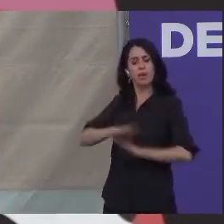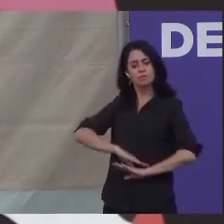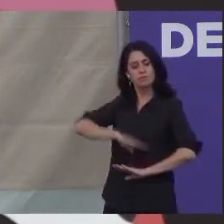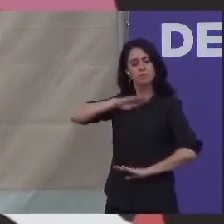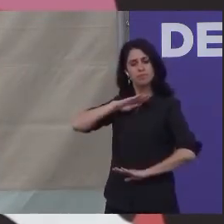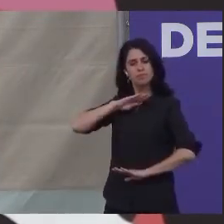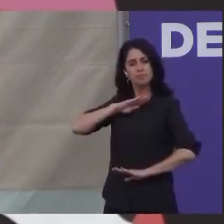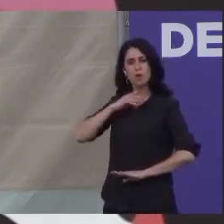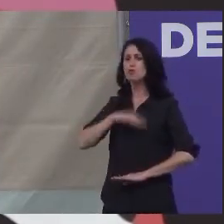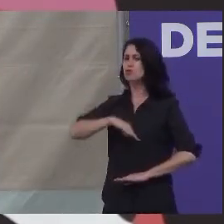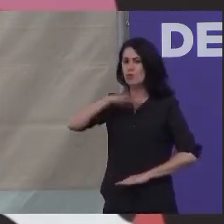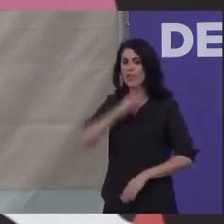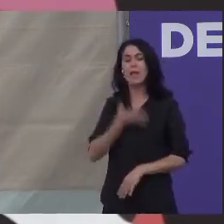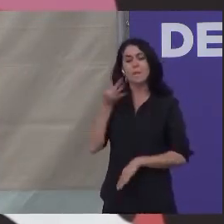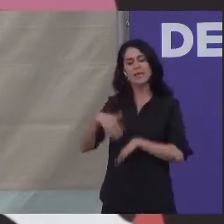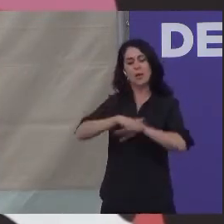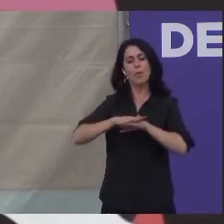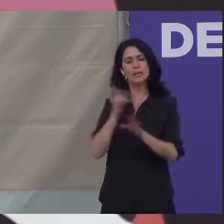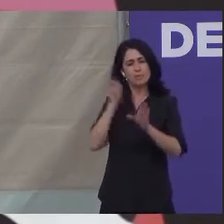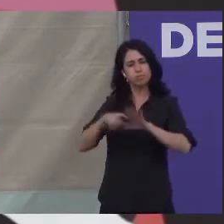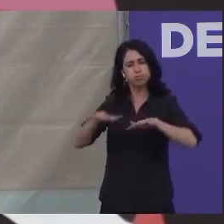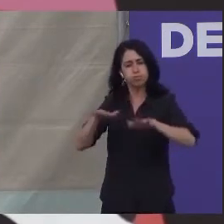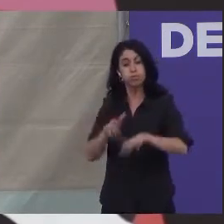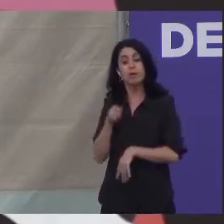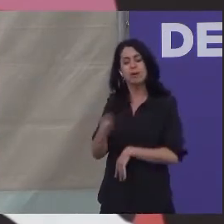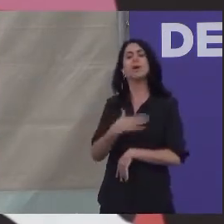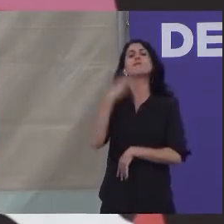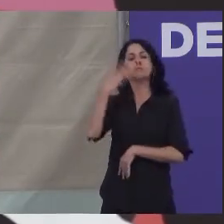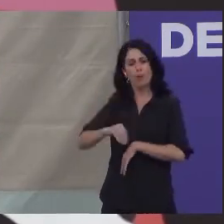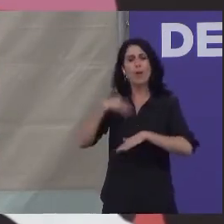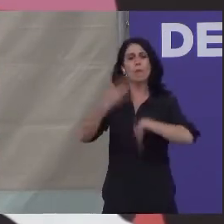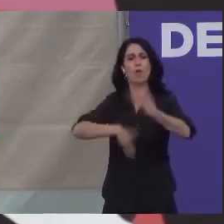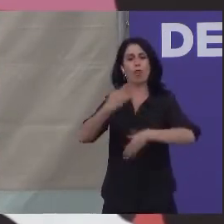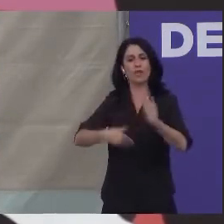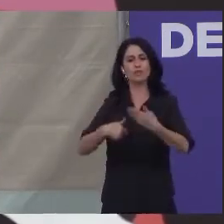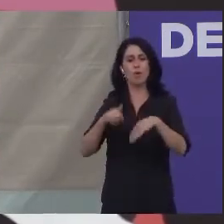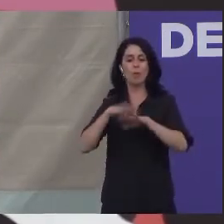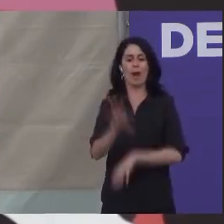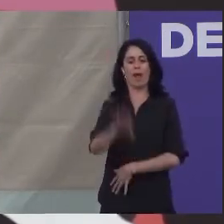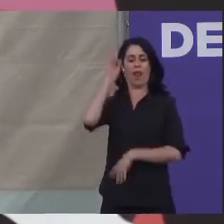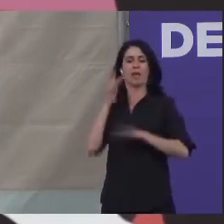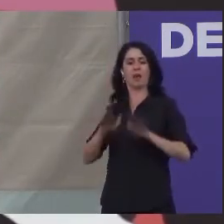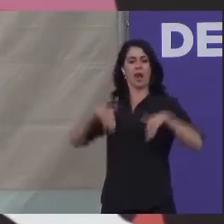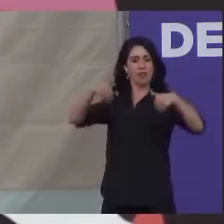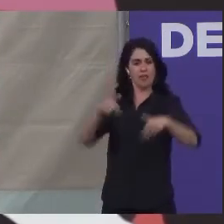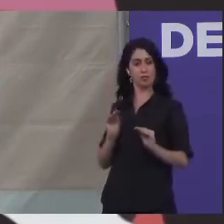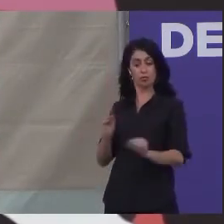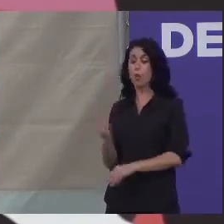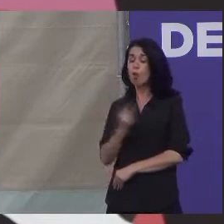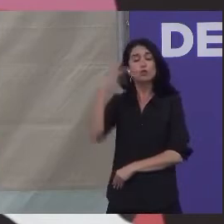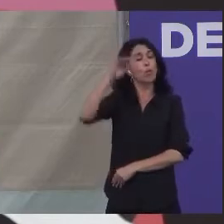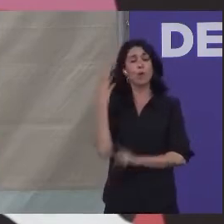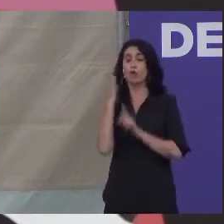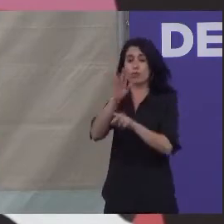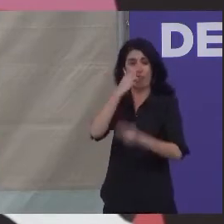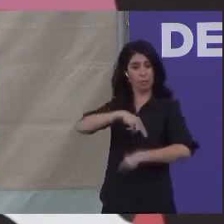base militant com per a fer processos de primàries obertes per a elegir els seus candidats. I això és ADN Podem.